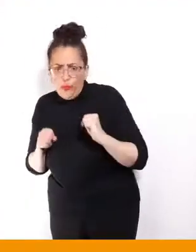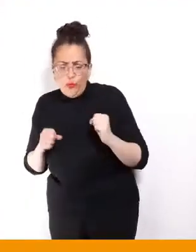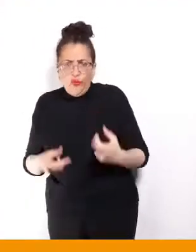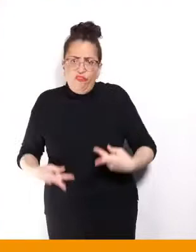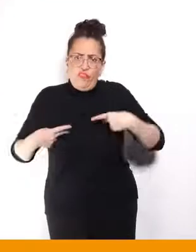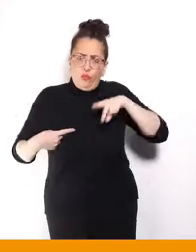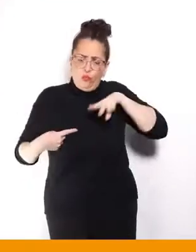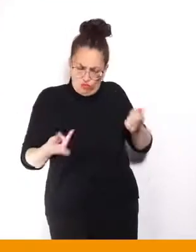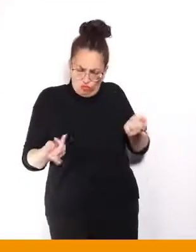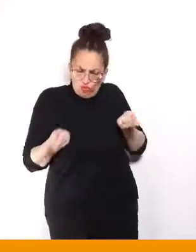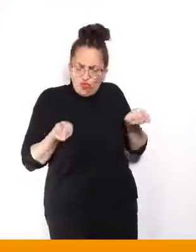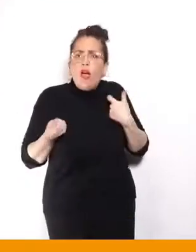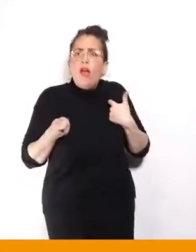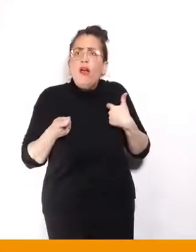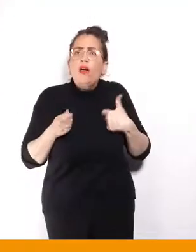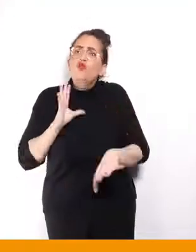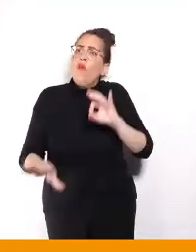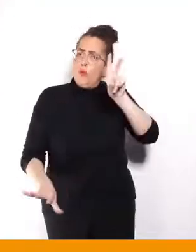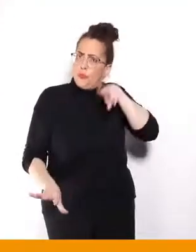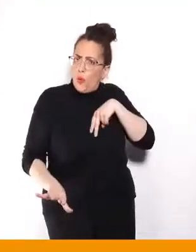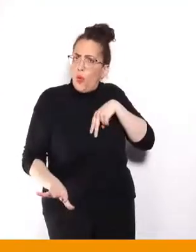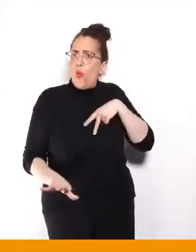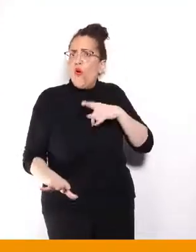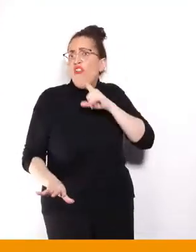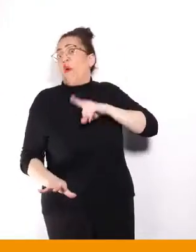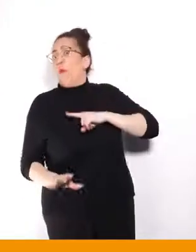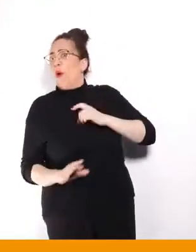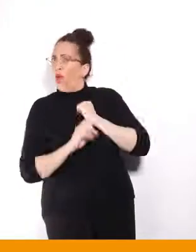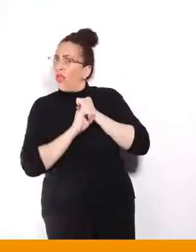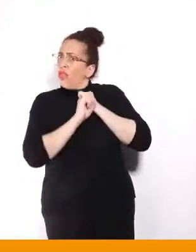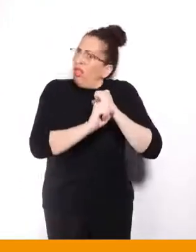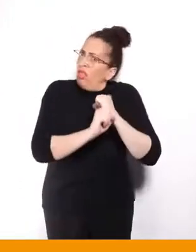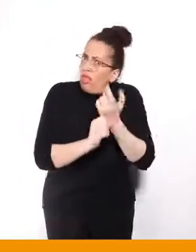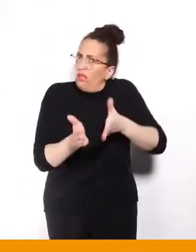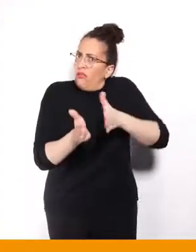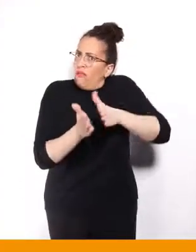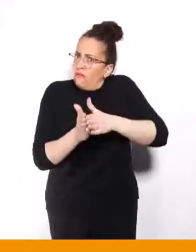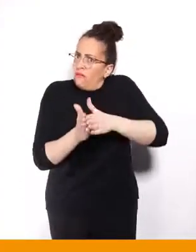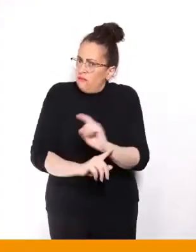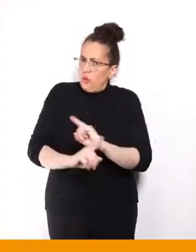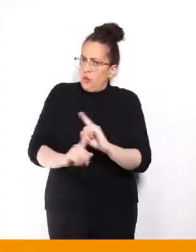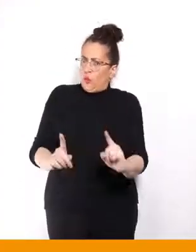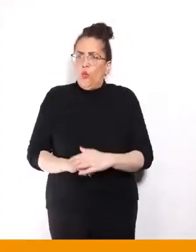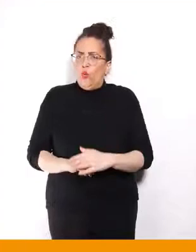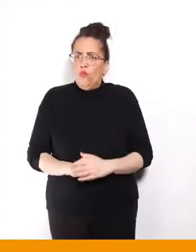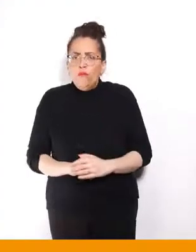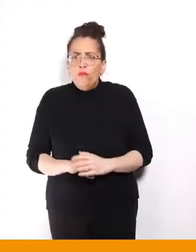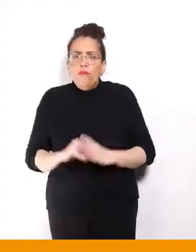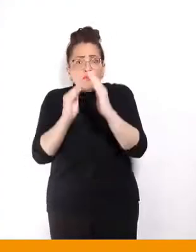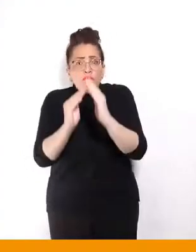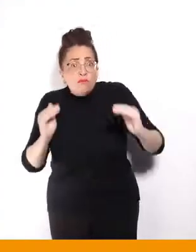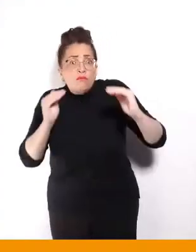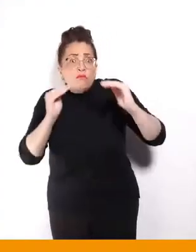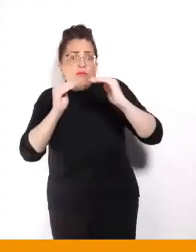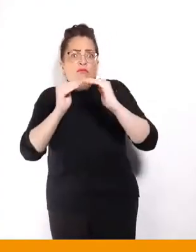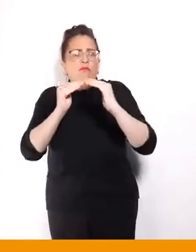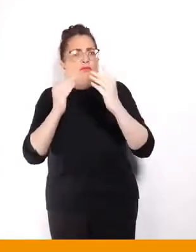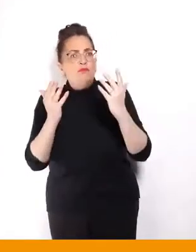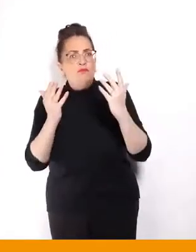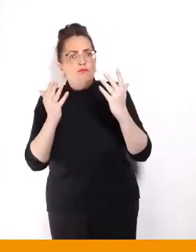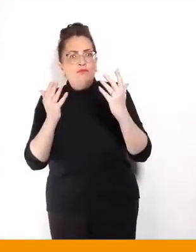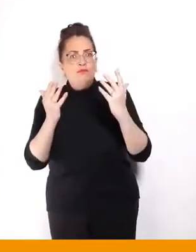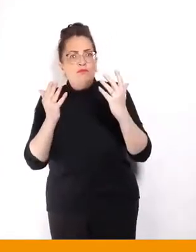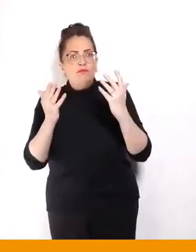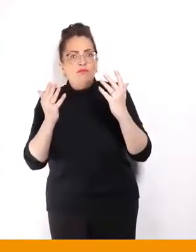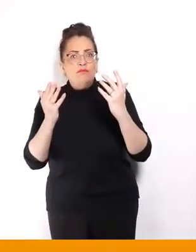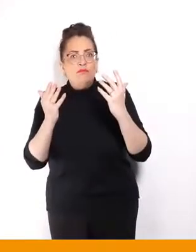choix sans contrainte, ou en tout cas sans contrainte supplémentaire. C'est l'égalité, parce qu'une société ne vit